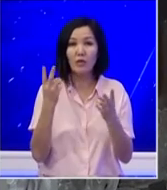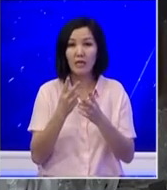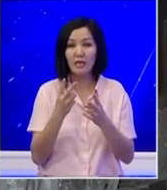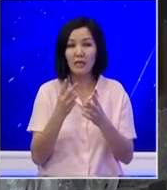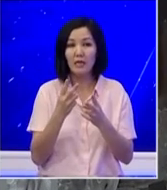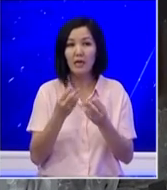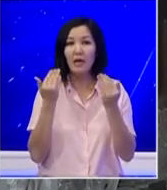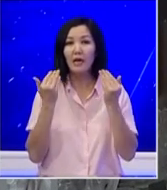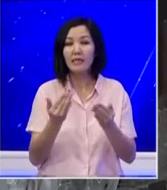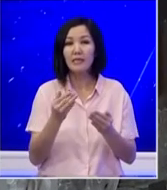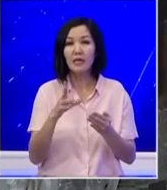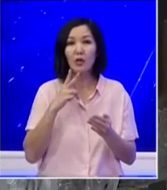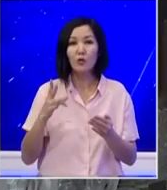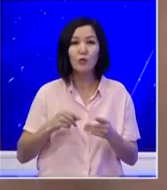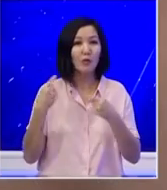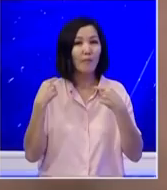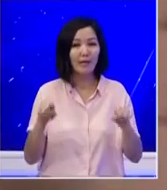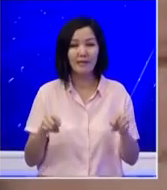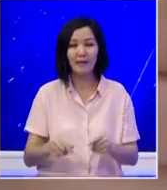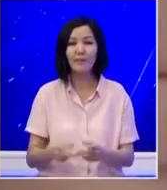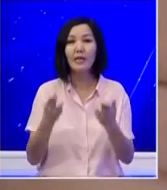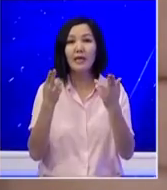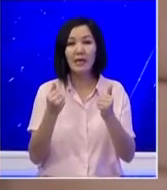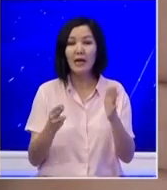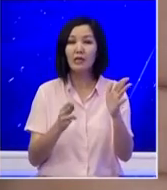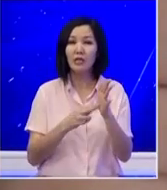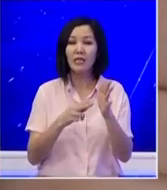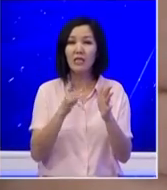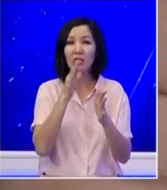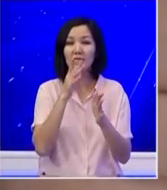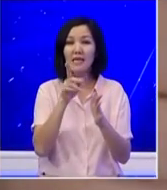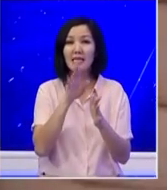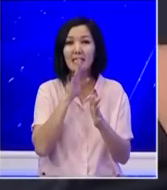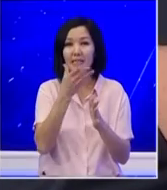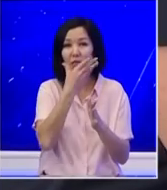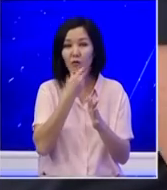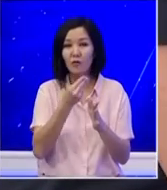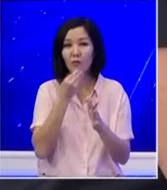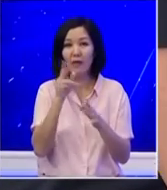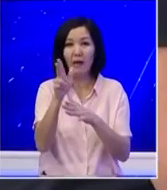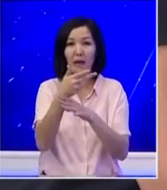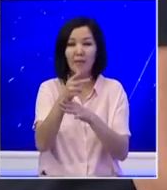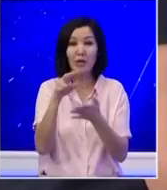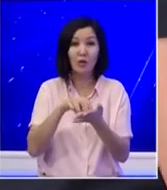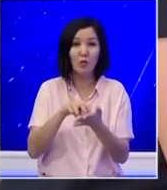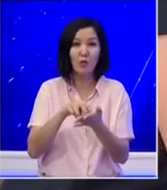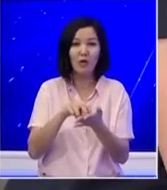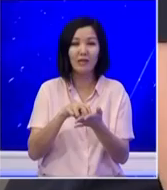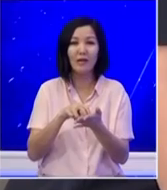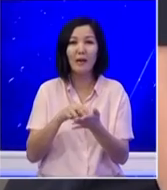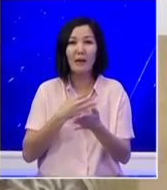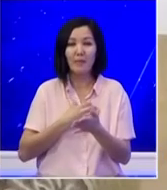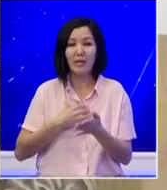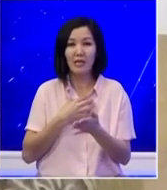Үйткені қазіргі Алина мүлден басқа. Я, 7 жастағы Алина өте сүйкімді, дегенмен камерадан сескенеді. Сондықтан кішкентай